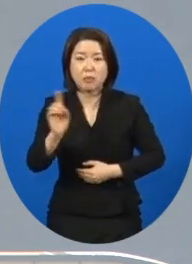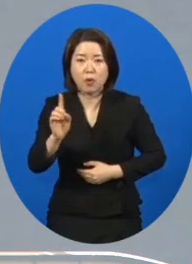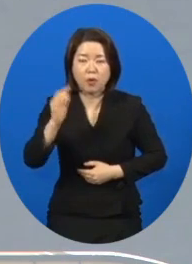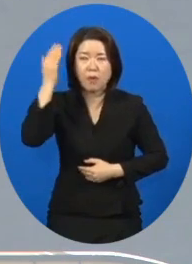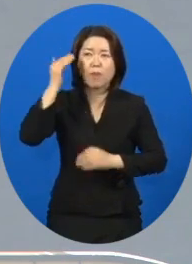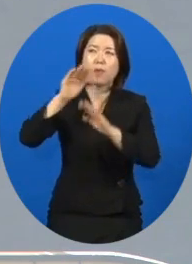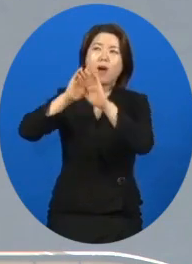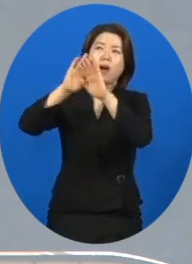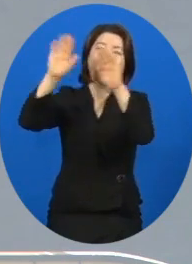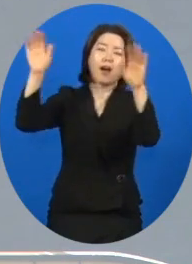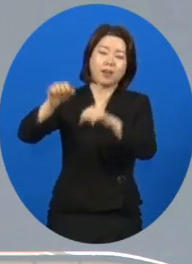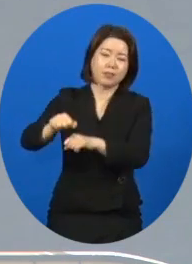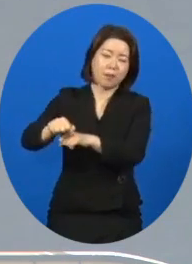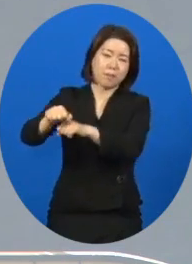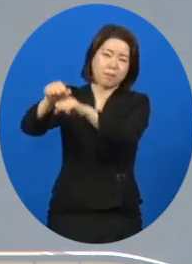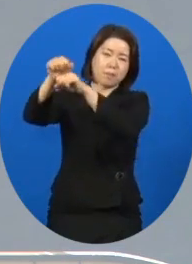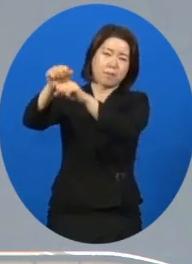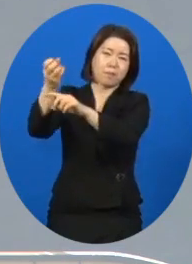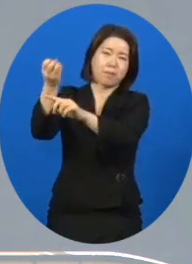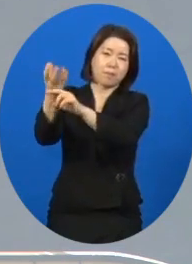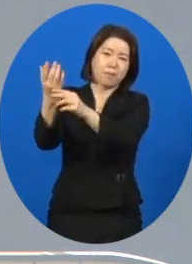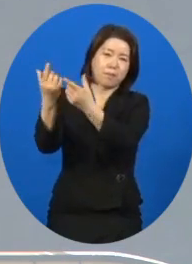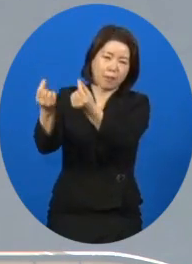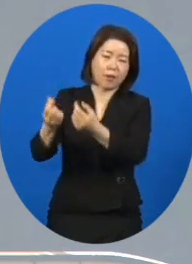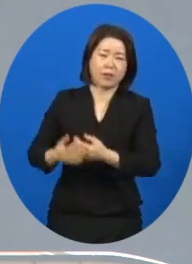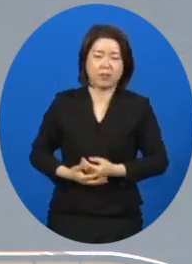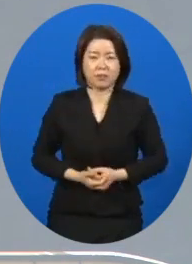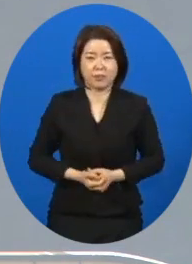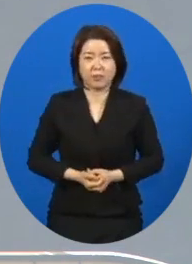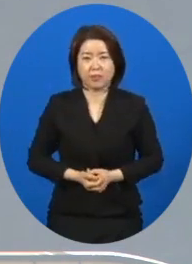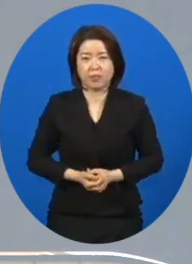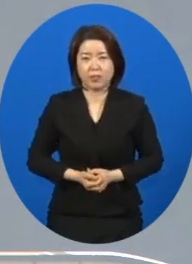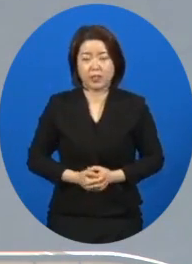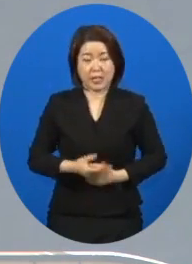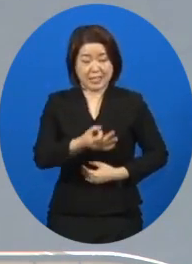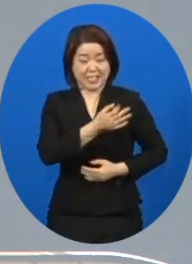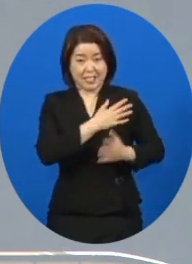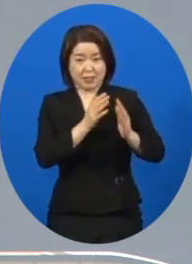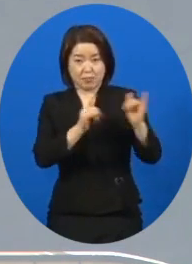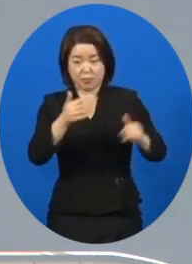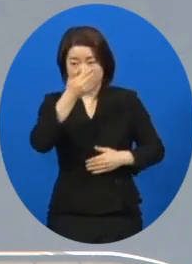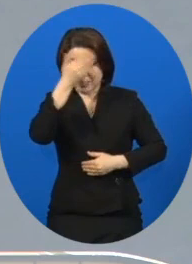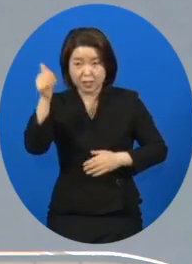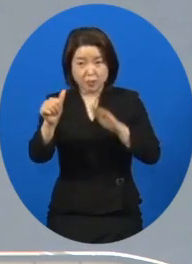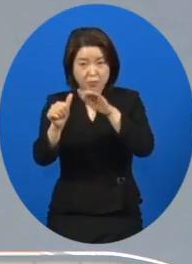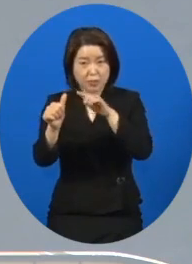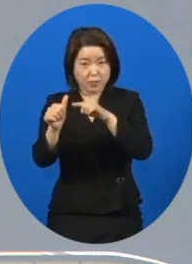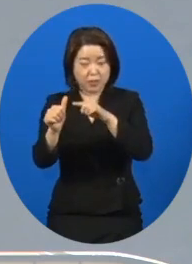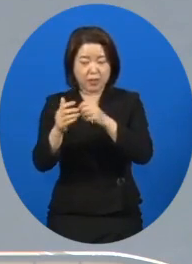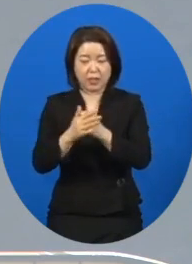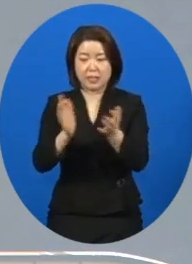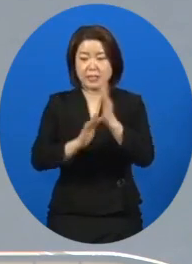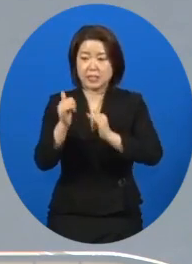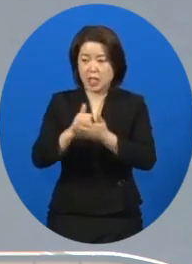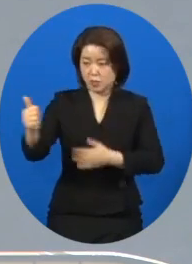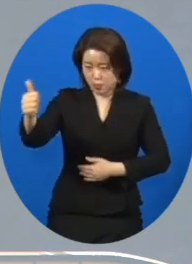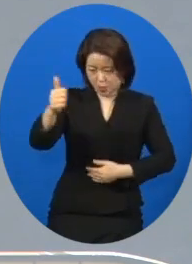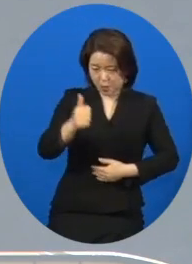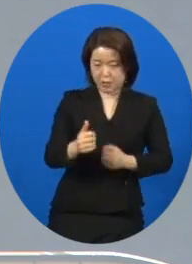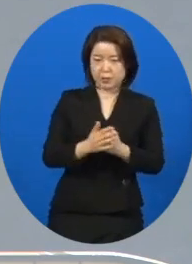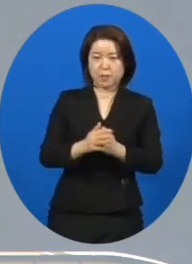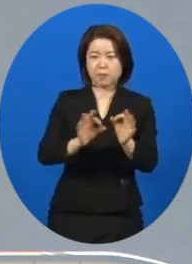하늘에 쌓여있는 보화예요. 부자 청년이 예수님에게 와서